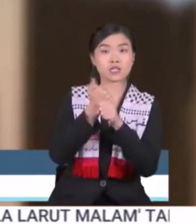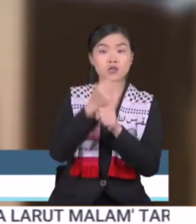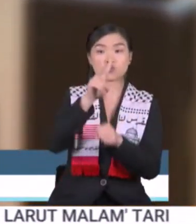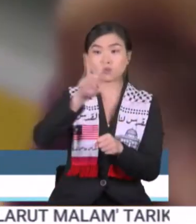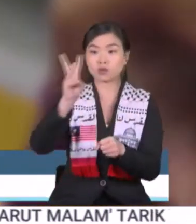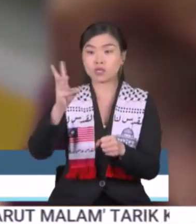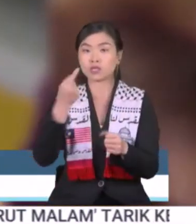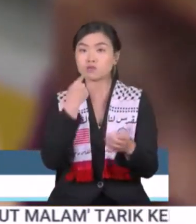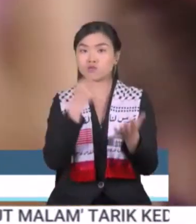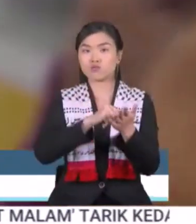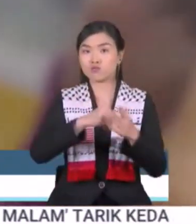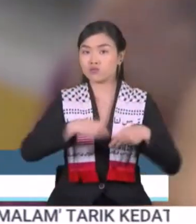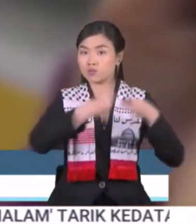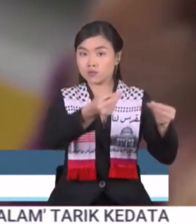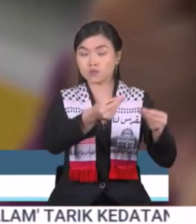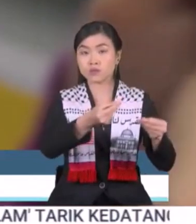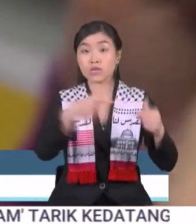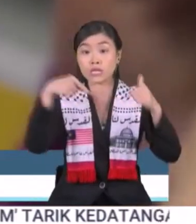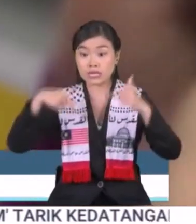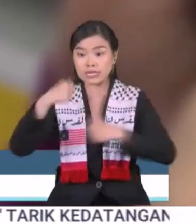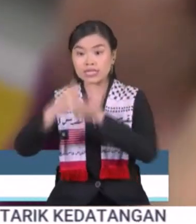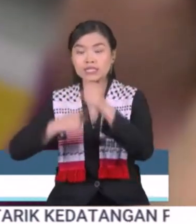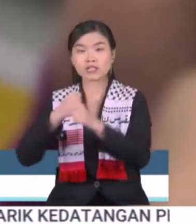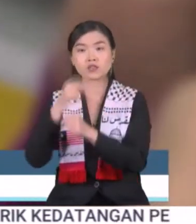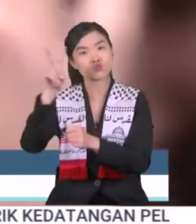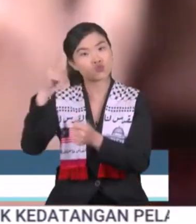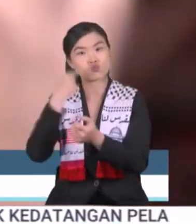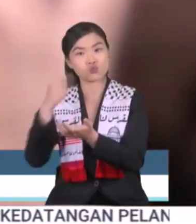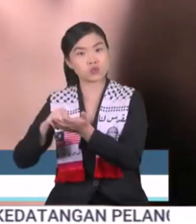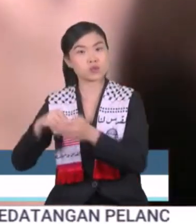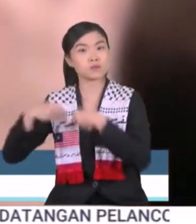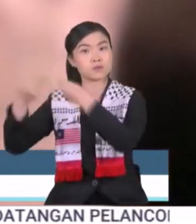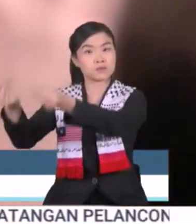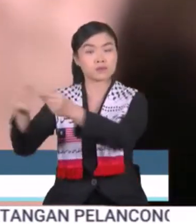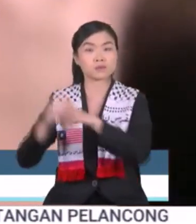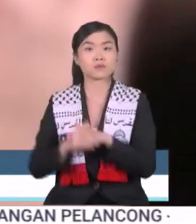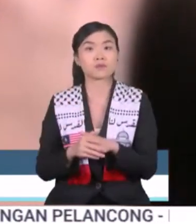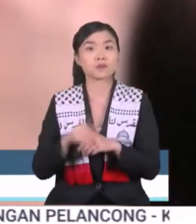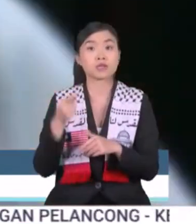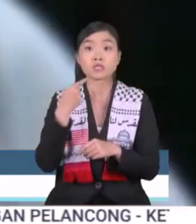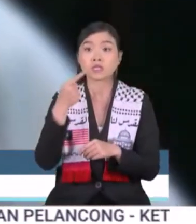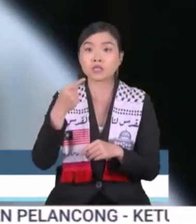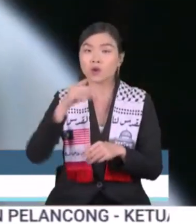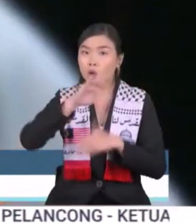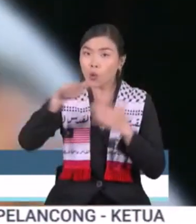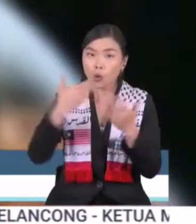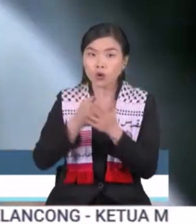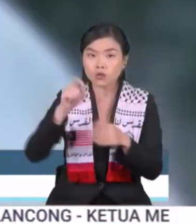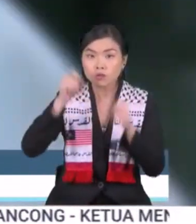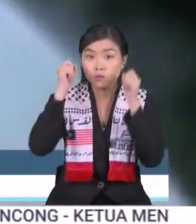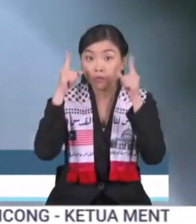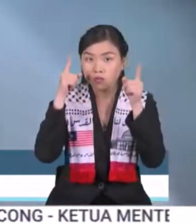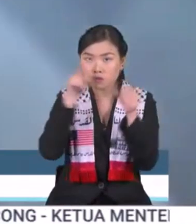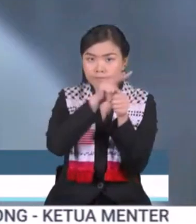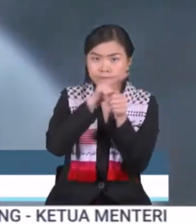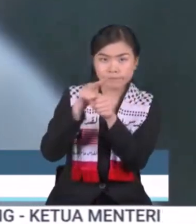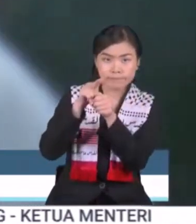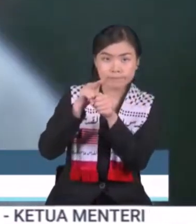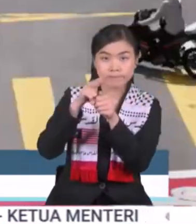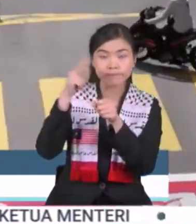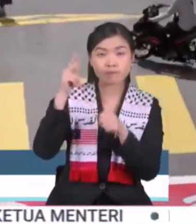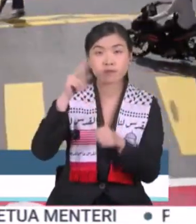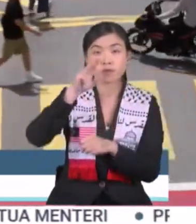notis dikeluarkan manakala 2 notis pada tahun ini. Selain itu, katanya semua pihak perlu sedar bahawa Tinjauan